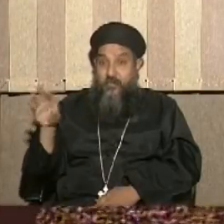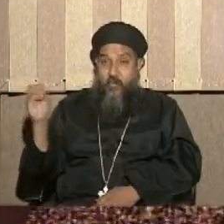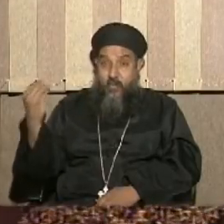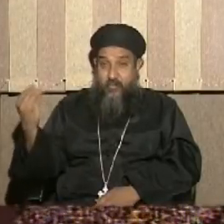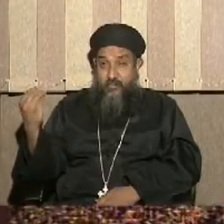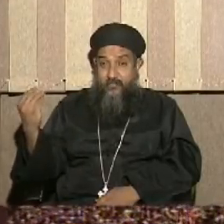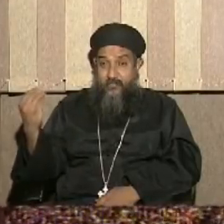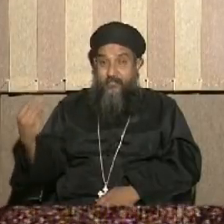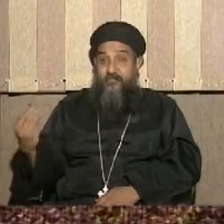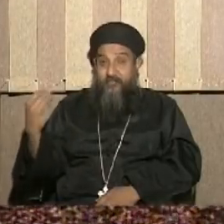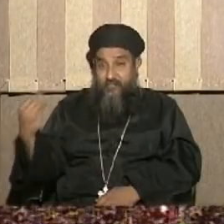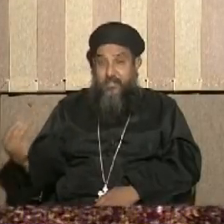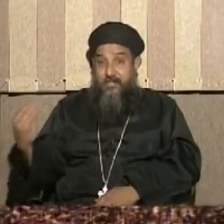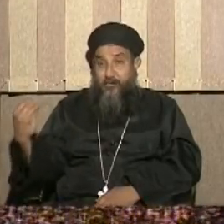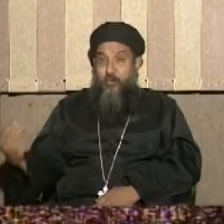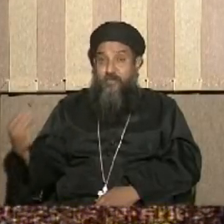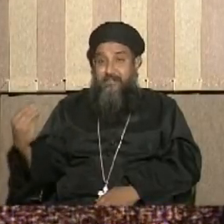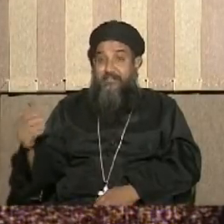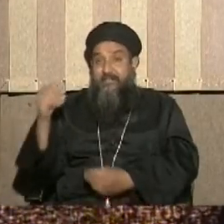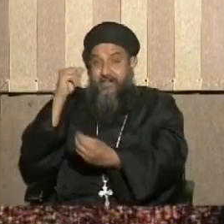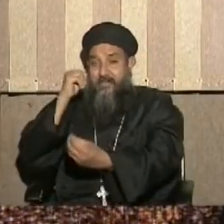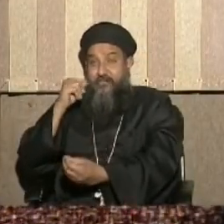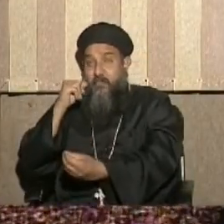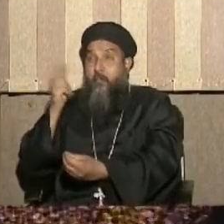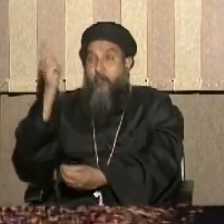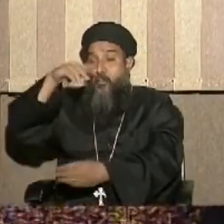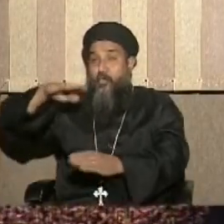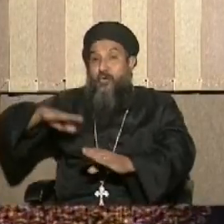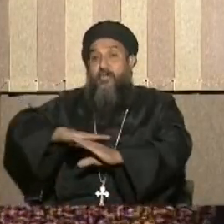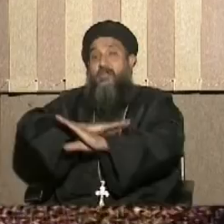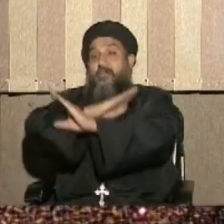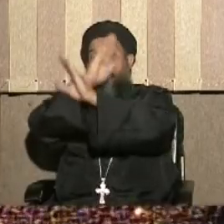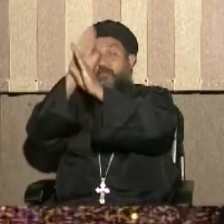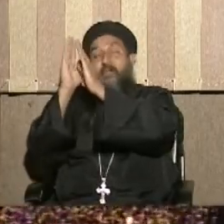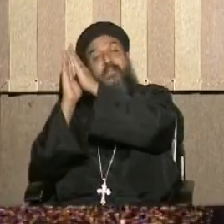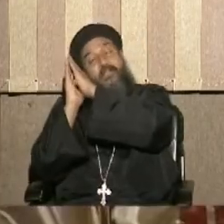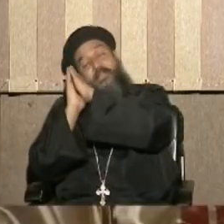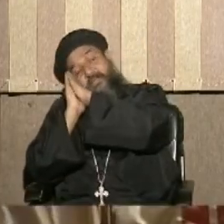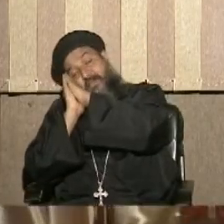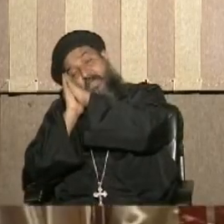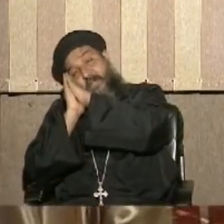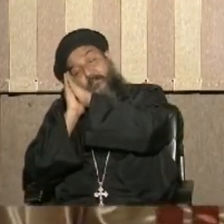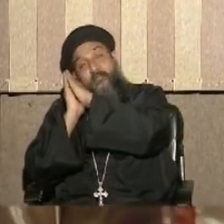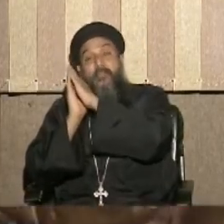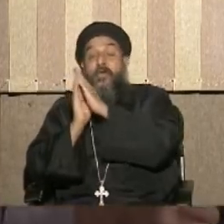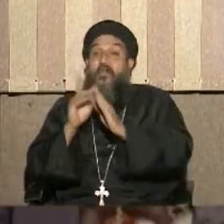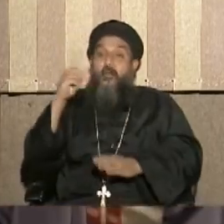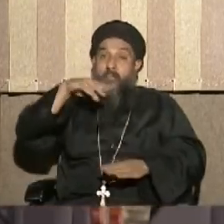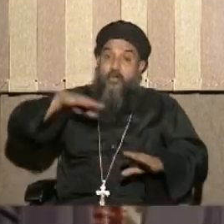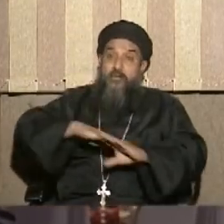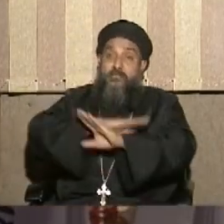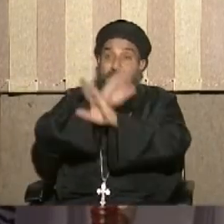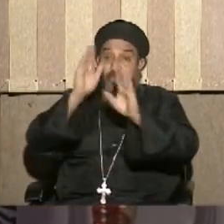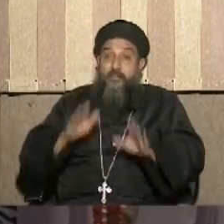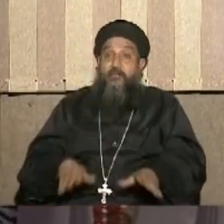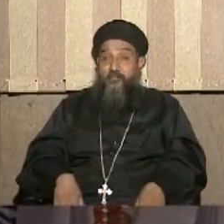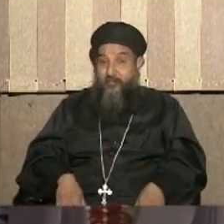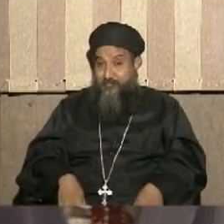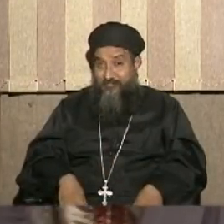مندوب الإمبراطور يمضي الليلة هون، وعبكرة في الصباح يروح إلهم. لشو؟ روح أقول